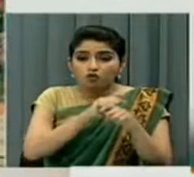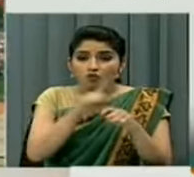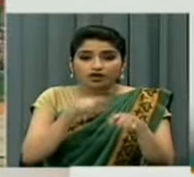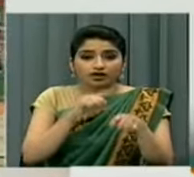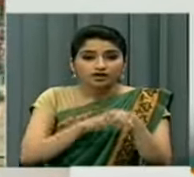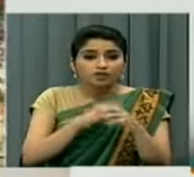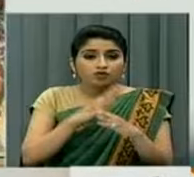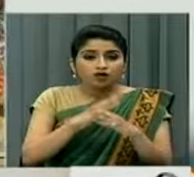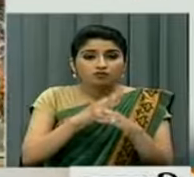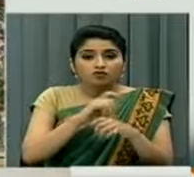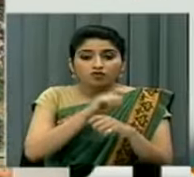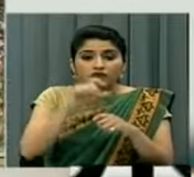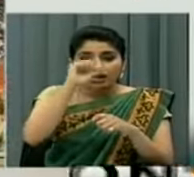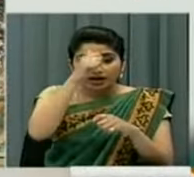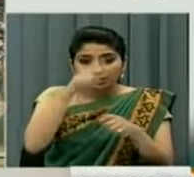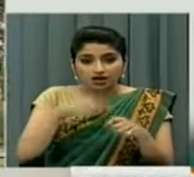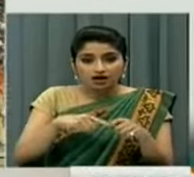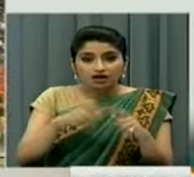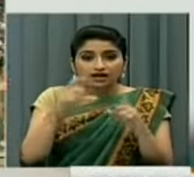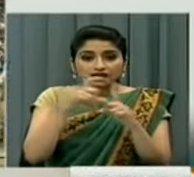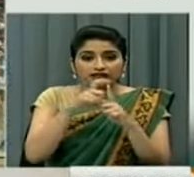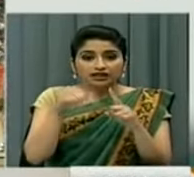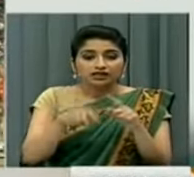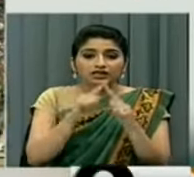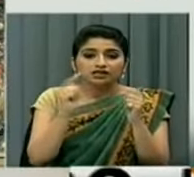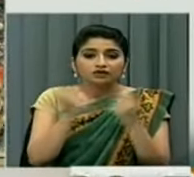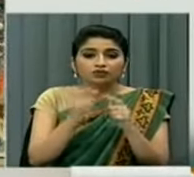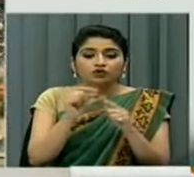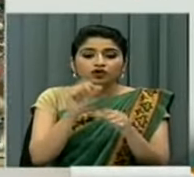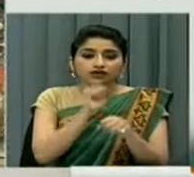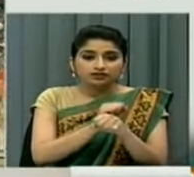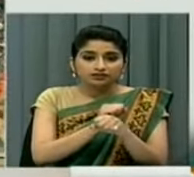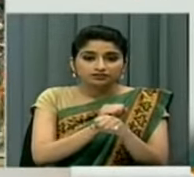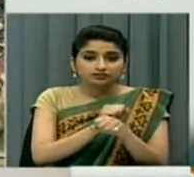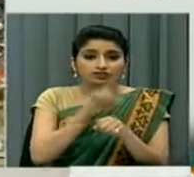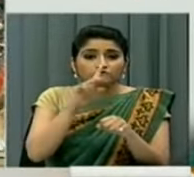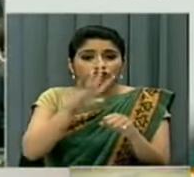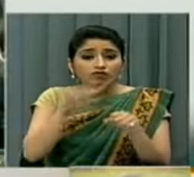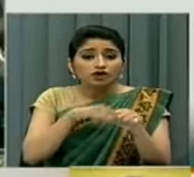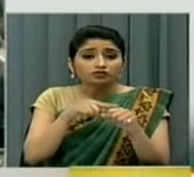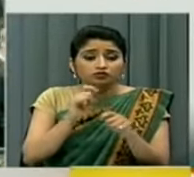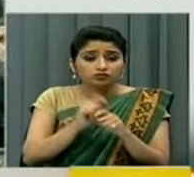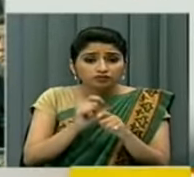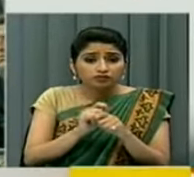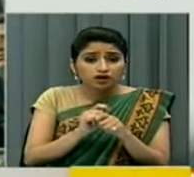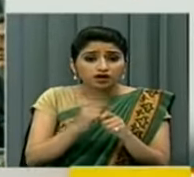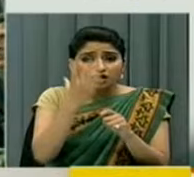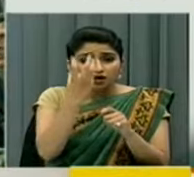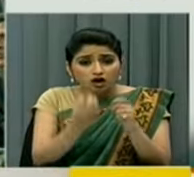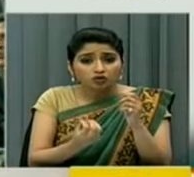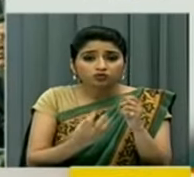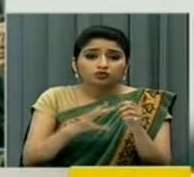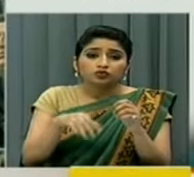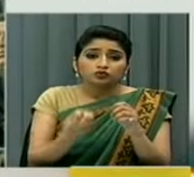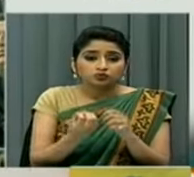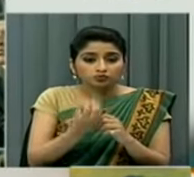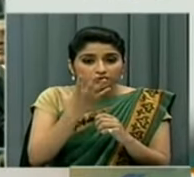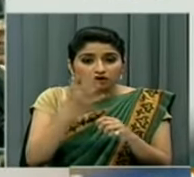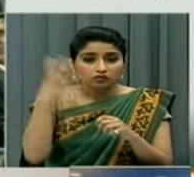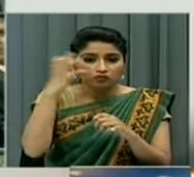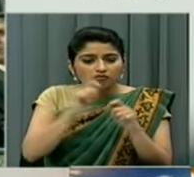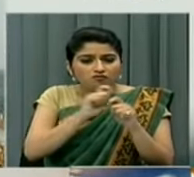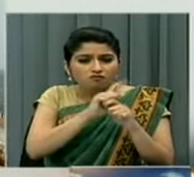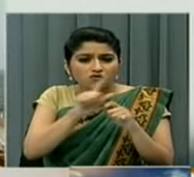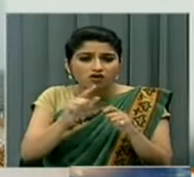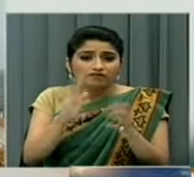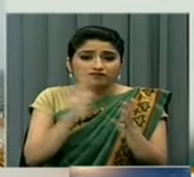उन्होंने सेना तक के मार्चिंग को भी पीछे छोड़ दिया, पीछे छोड़ दिया, अवार्ड इनको मिले हैं कई। नहीं, मैं जनरल साहब की इस बात से सहमत हूं, वो सेना